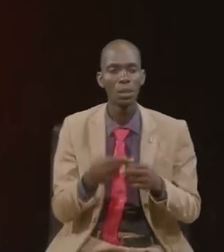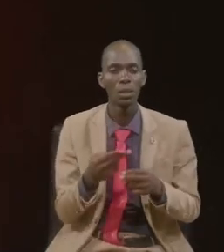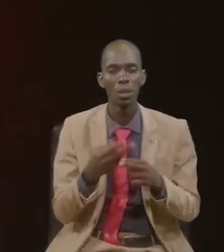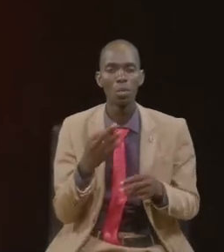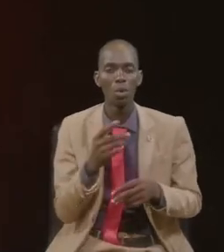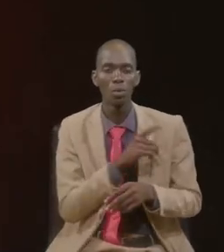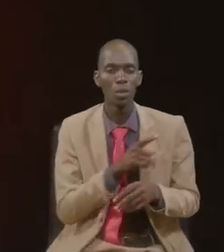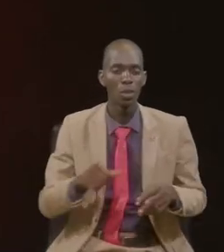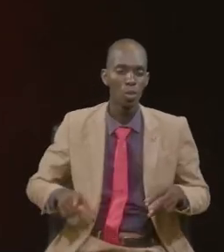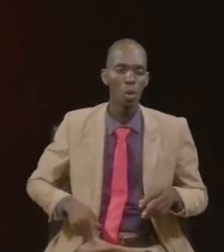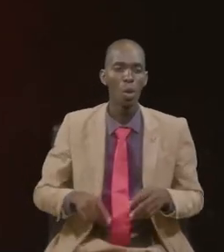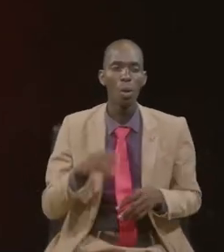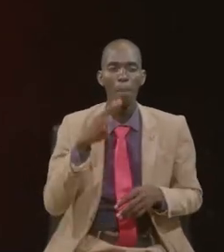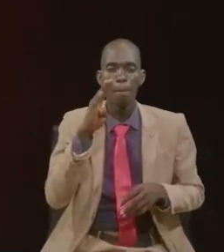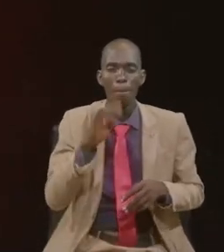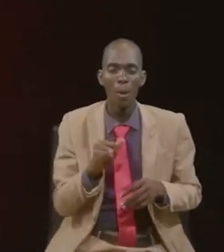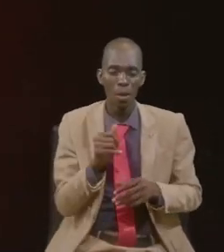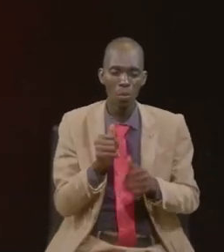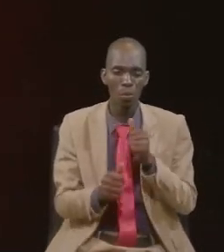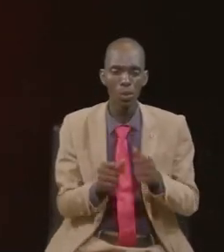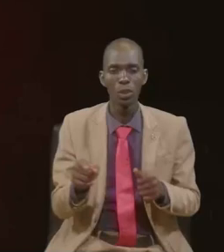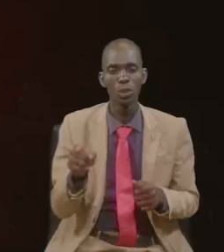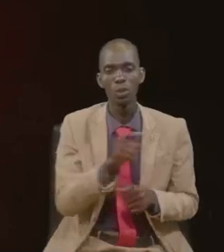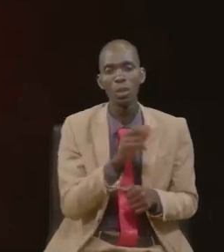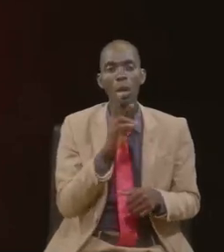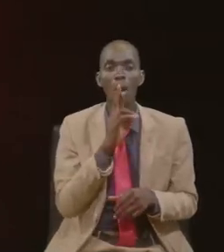Seigneur à cause de toi.